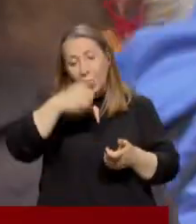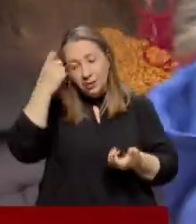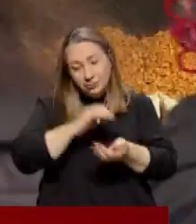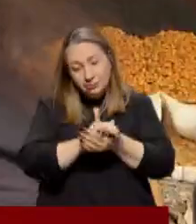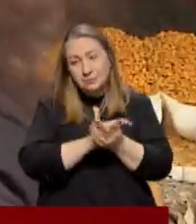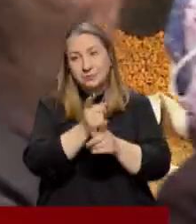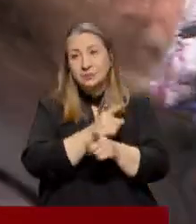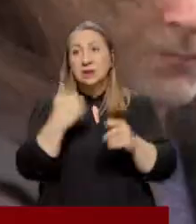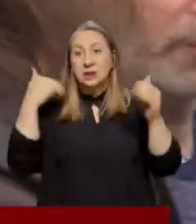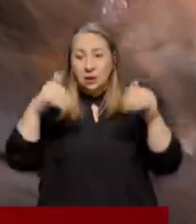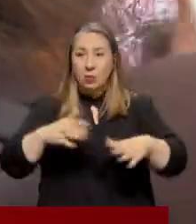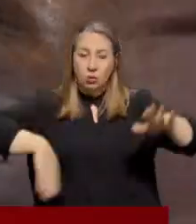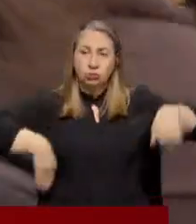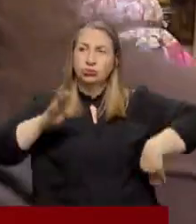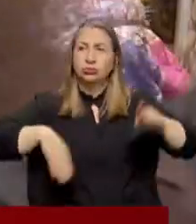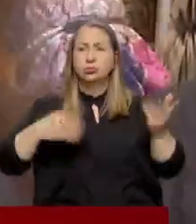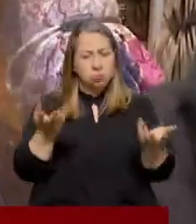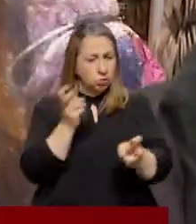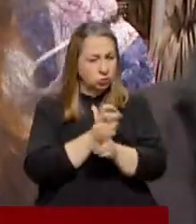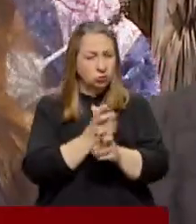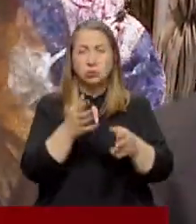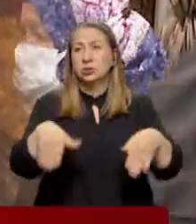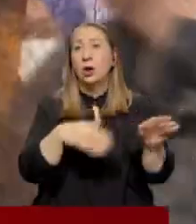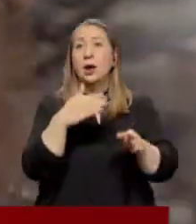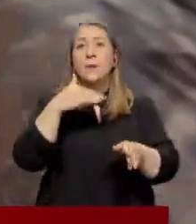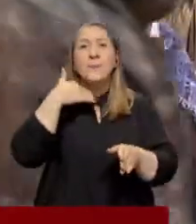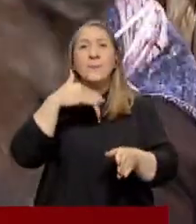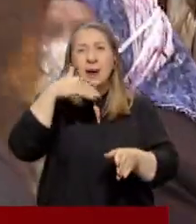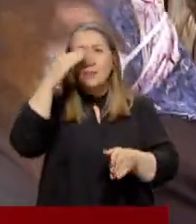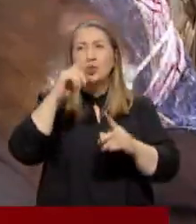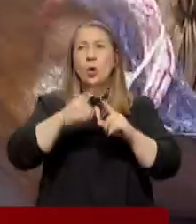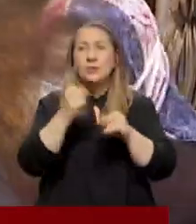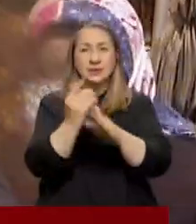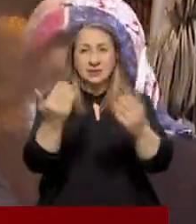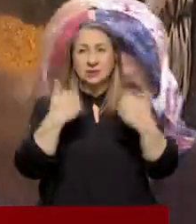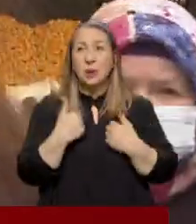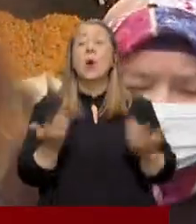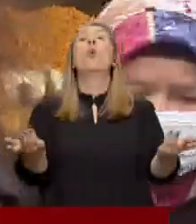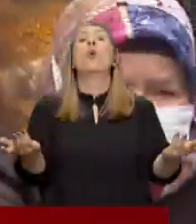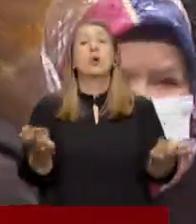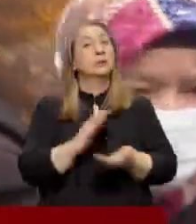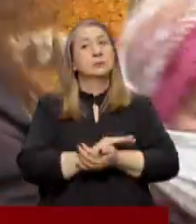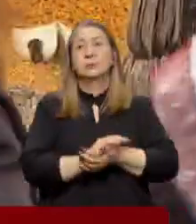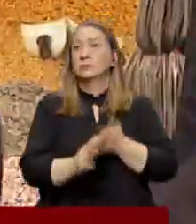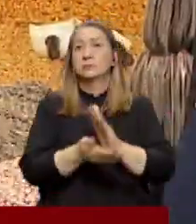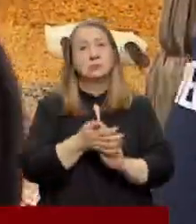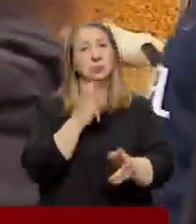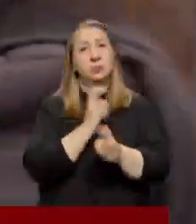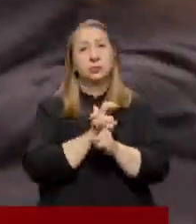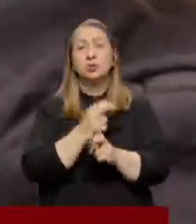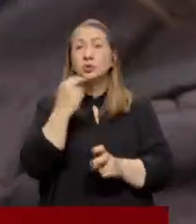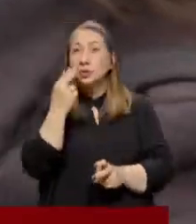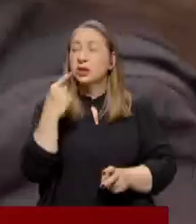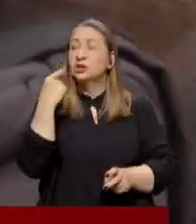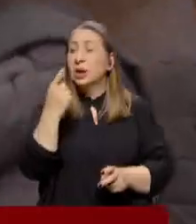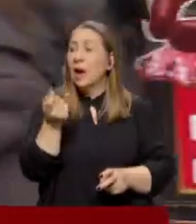emeğimle. Geldim, boş gidiyorum. Kahvaltılık alacağım. Bayramda torun torba gelecek ama yok. Boş. Çikolata,